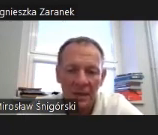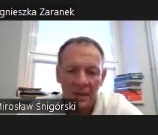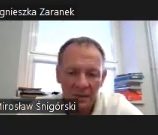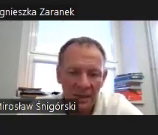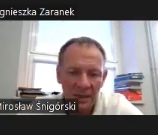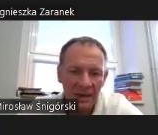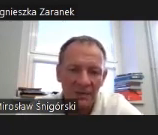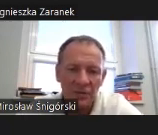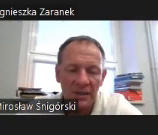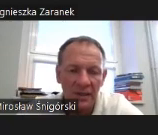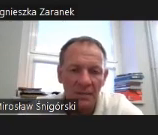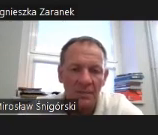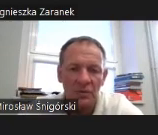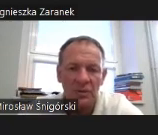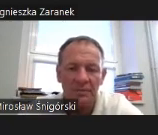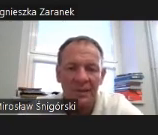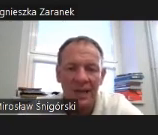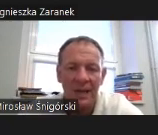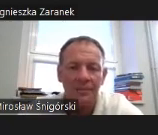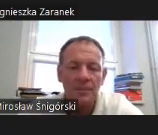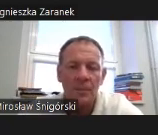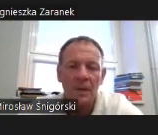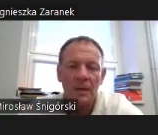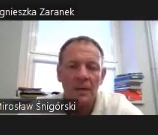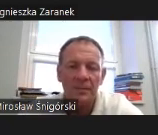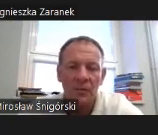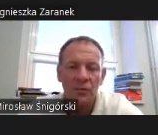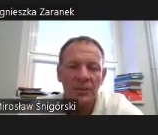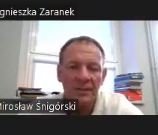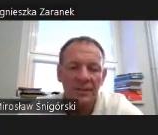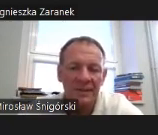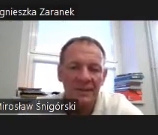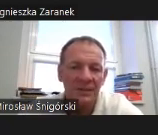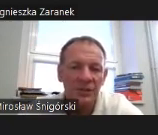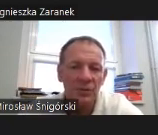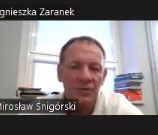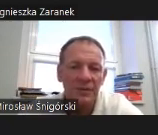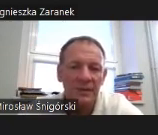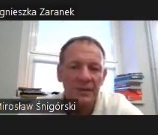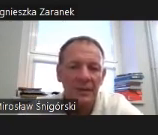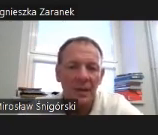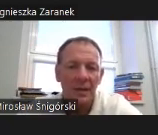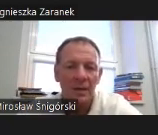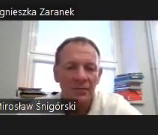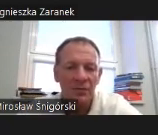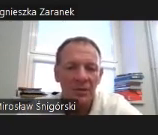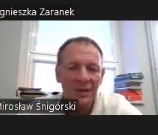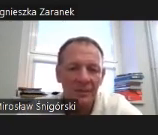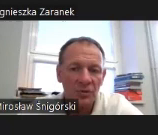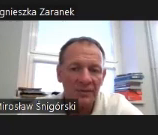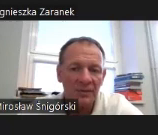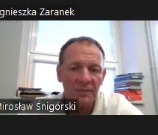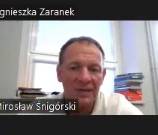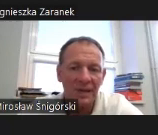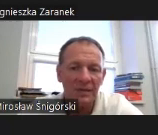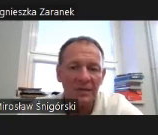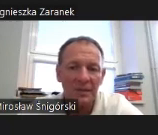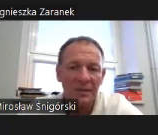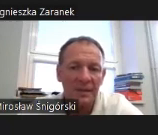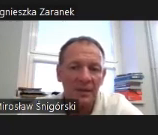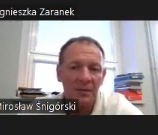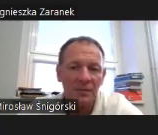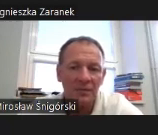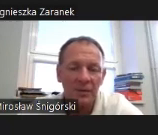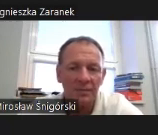zaspokajanie tak naprawdę wszelkich potrzeb dla nauczycieli specjalistów, w szkole oprócz tych